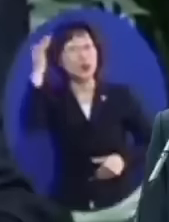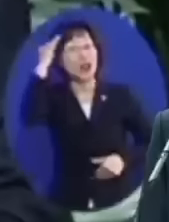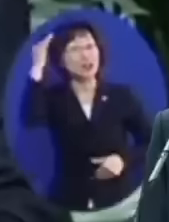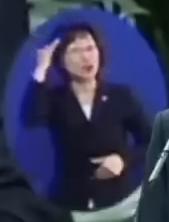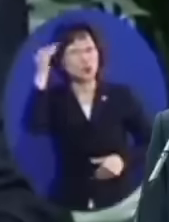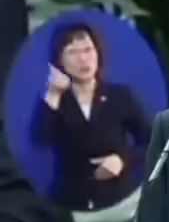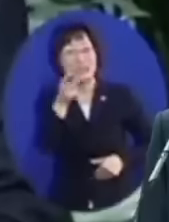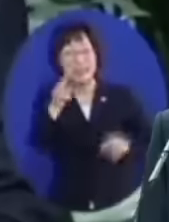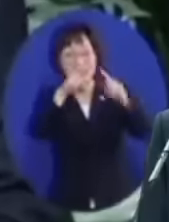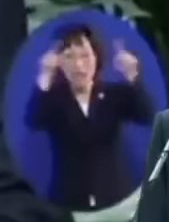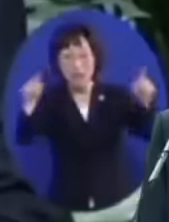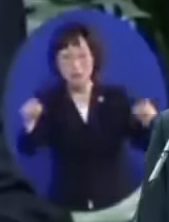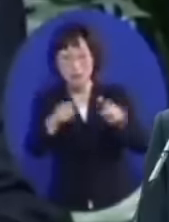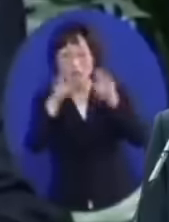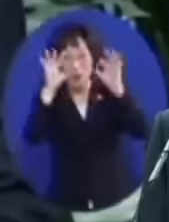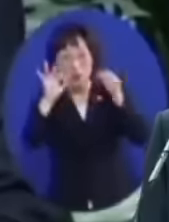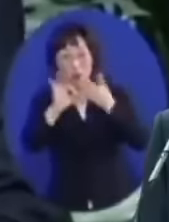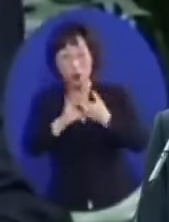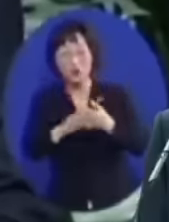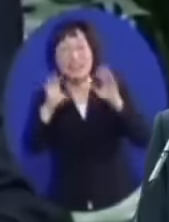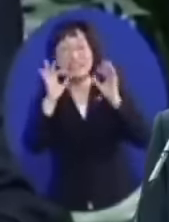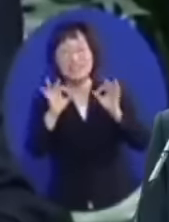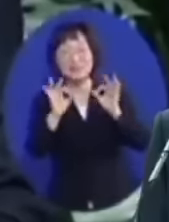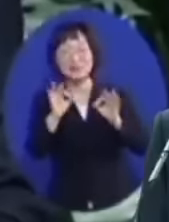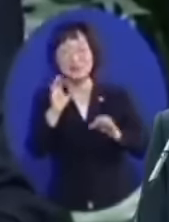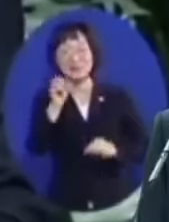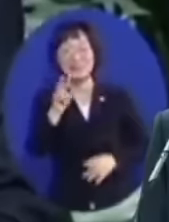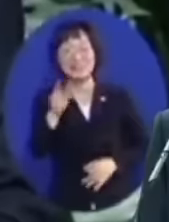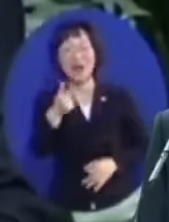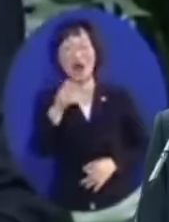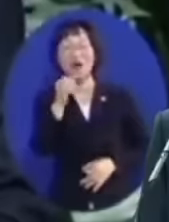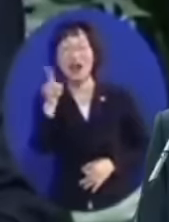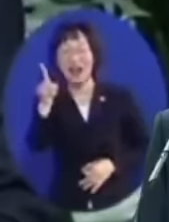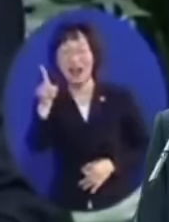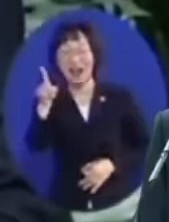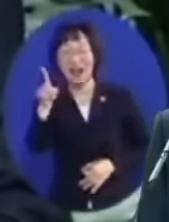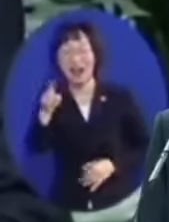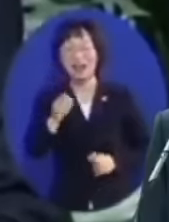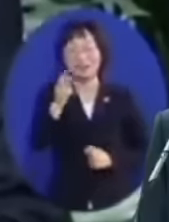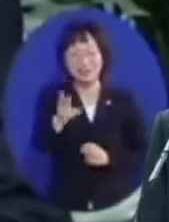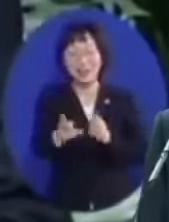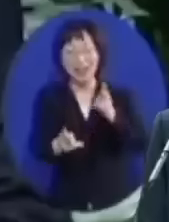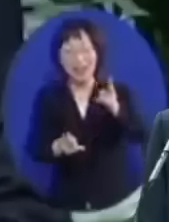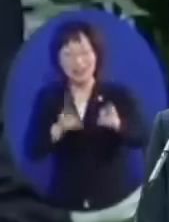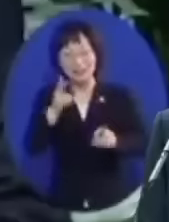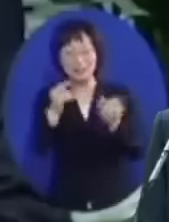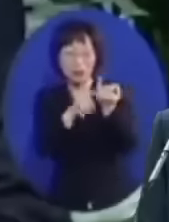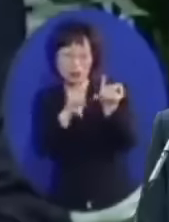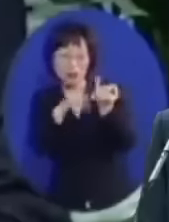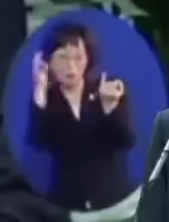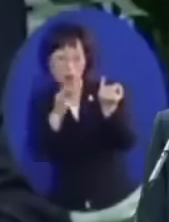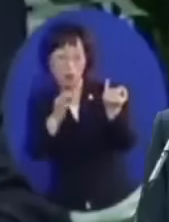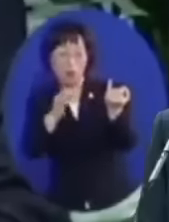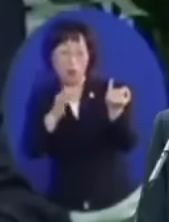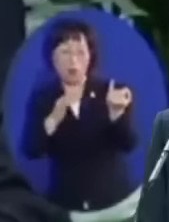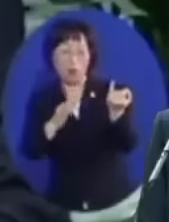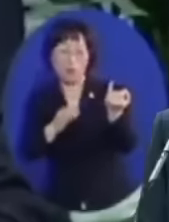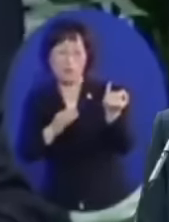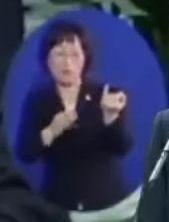보면 김연아 붐이 일어나고 있는 것입니다. 어디 가도 김연아가 나오면 사람들 눈을 다 돌이켜 봅니다.